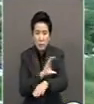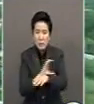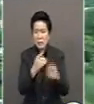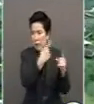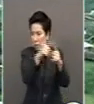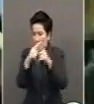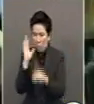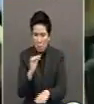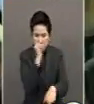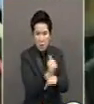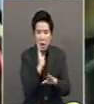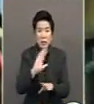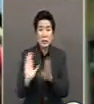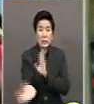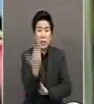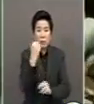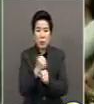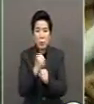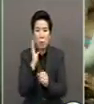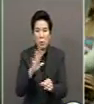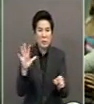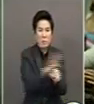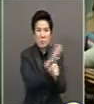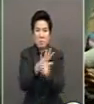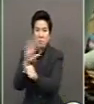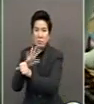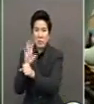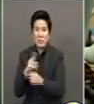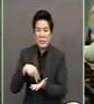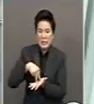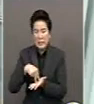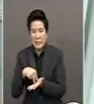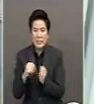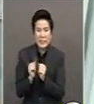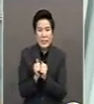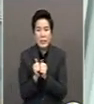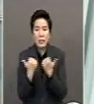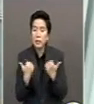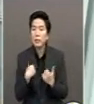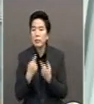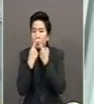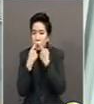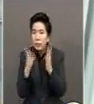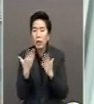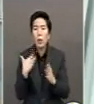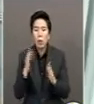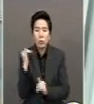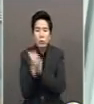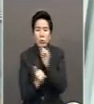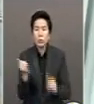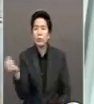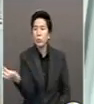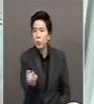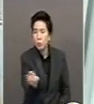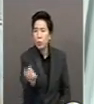ายอื่นๆที่ในช่วงเช้าวันทำงานจะมีผู้โดยสารแน่นขบวนจนแทบจะไม่มีที่ยืนซึ่งก็ไม่แปลกใจที่จำนวนผู้โดยสารจะหลุดจ